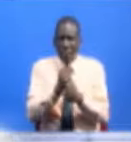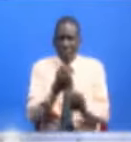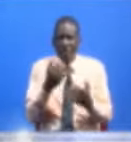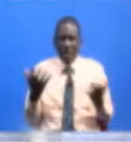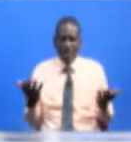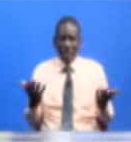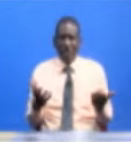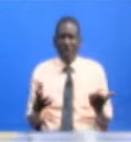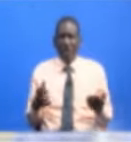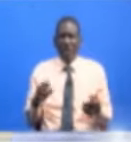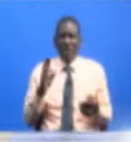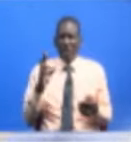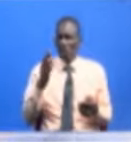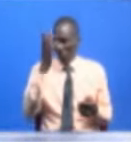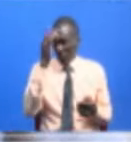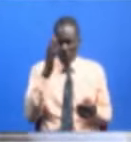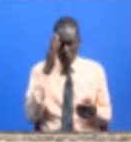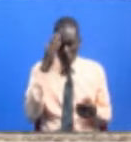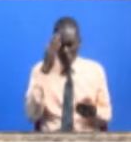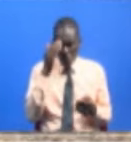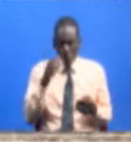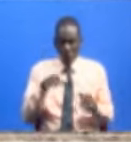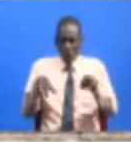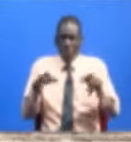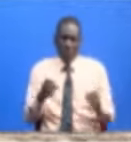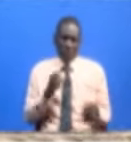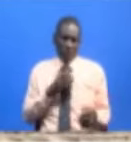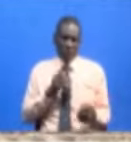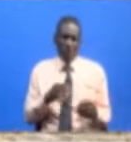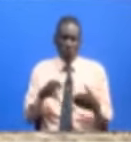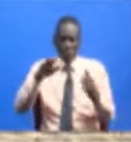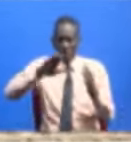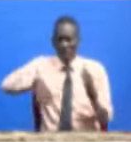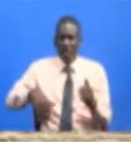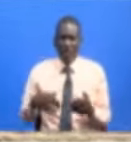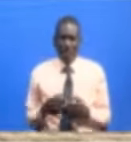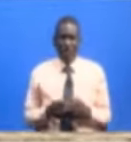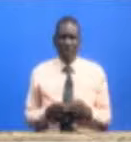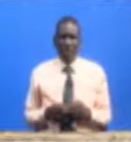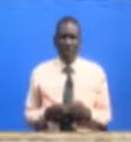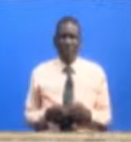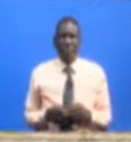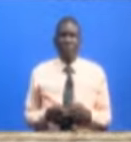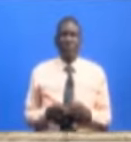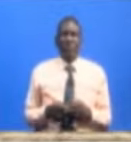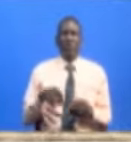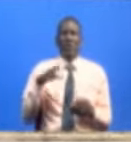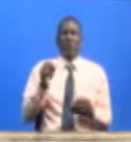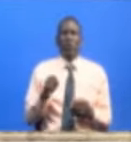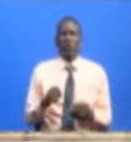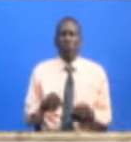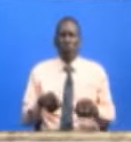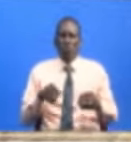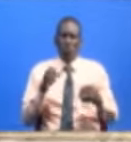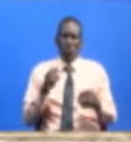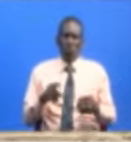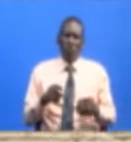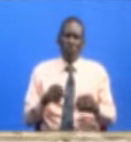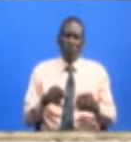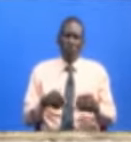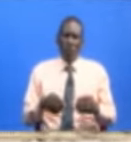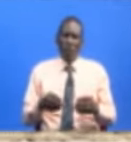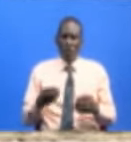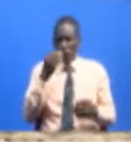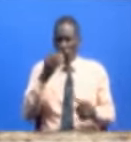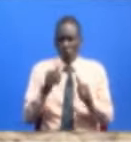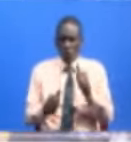wanajua wakulima wanaofia kuchelewa kwa ile food securing ama ile chakula. Alikuwa